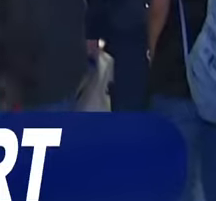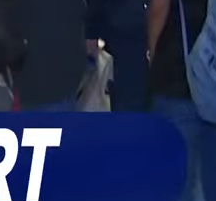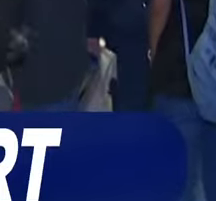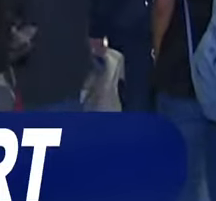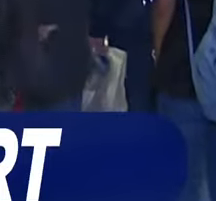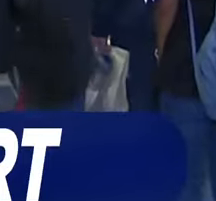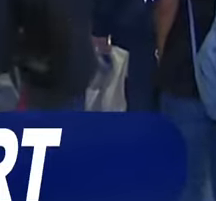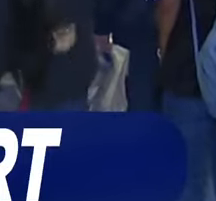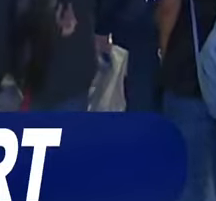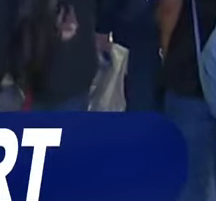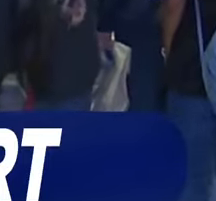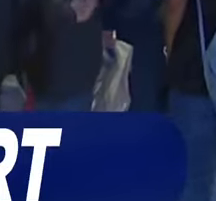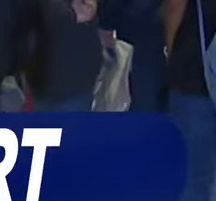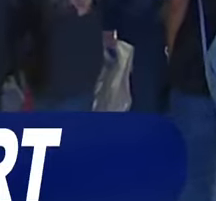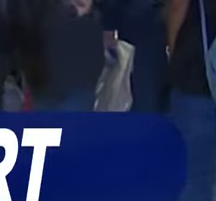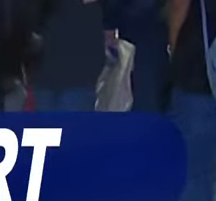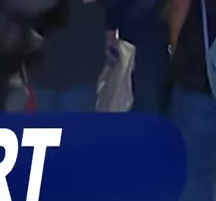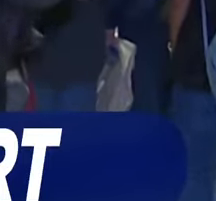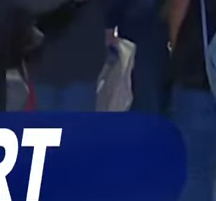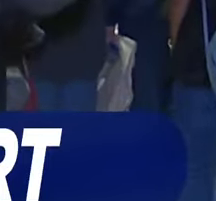agad!